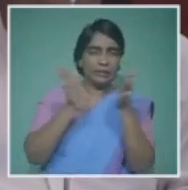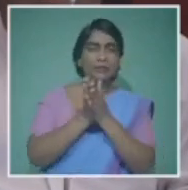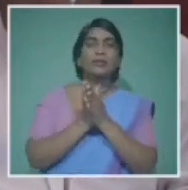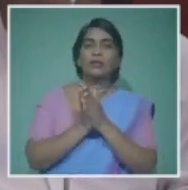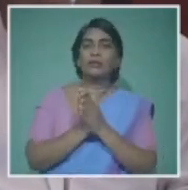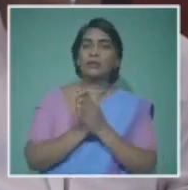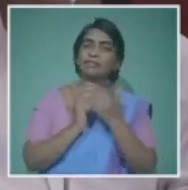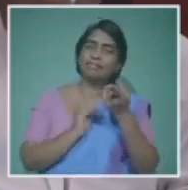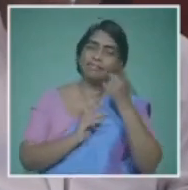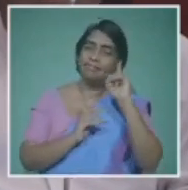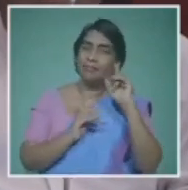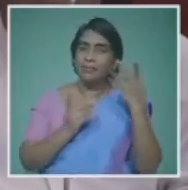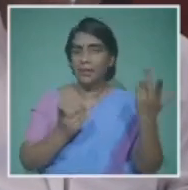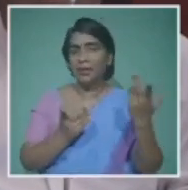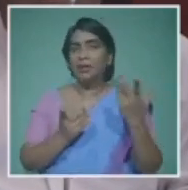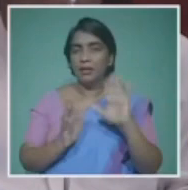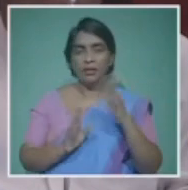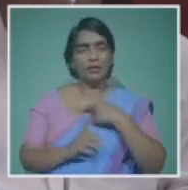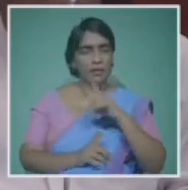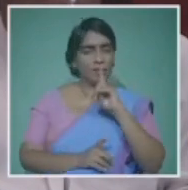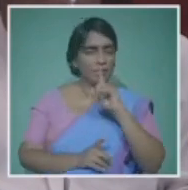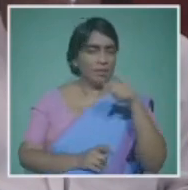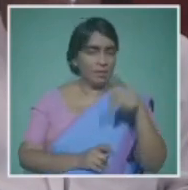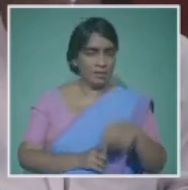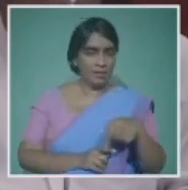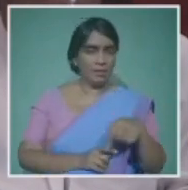හැබැයි ප්‍රවාද වෙලා හරි හැබැයි මම කියන්න ඕන දැන්